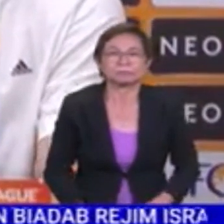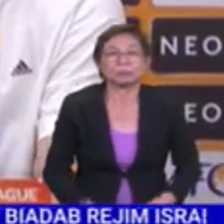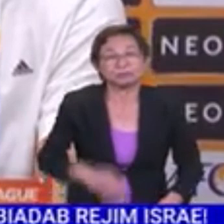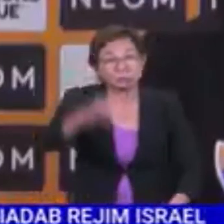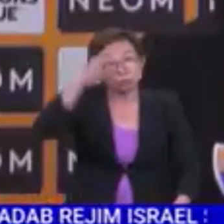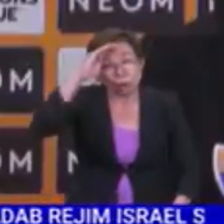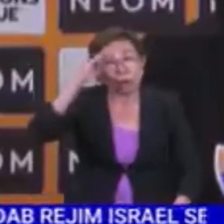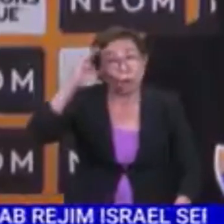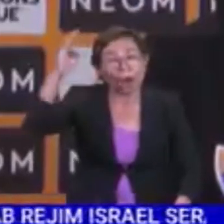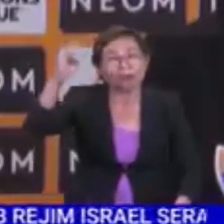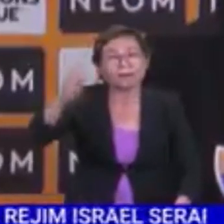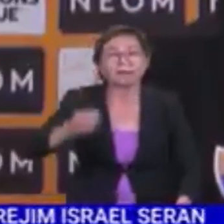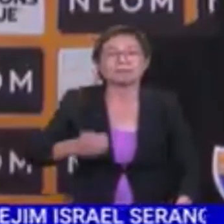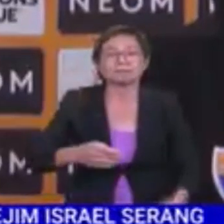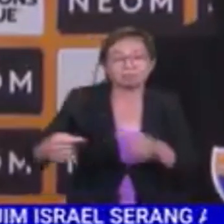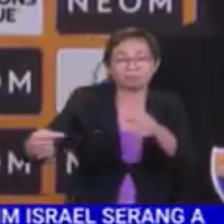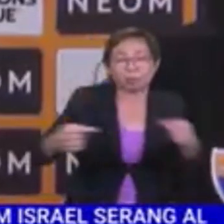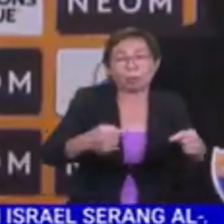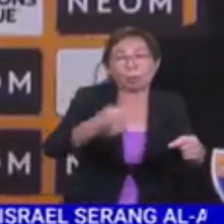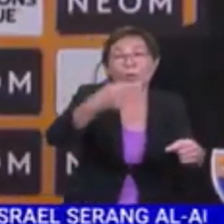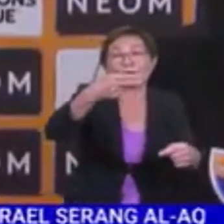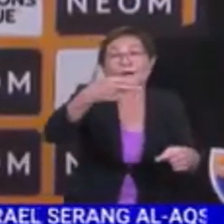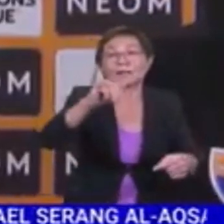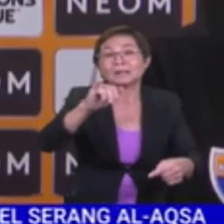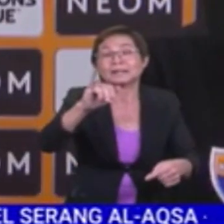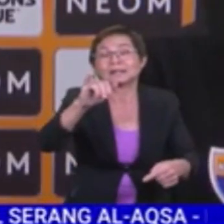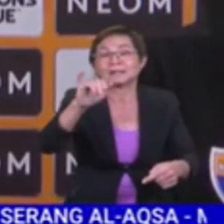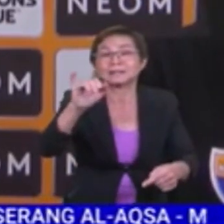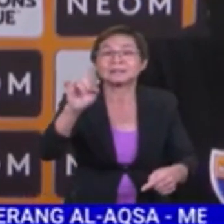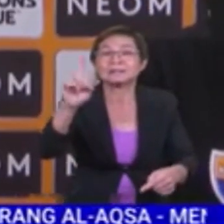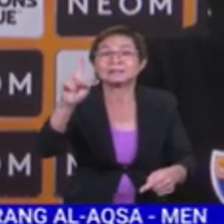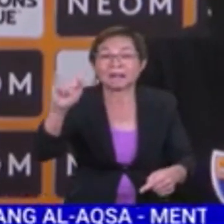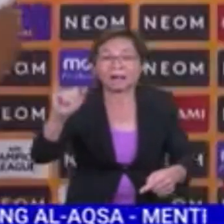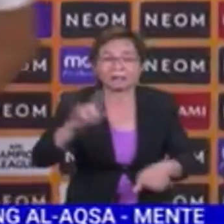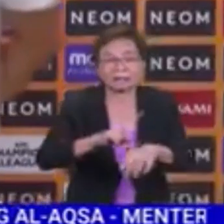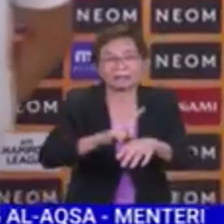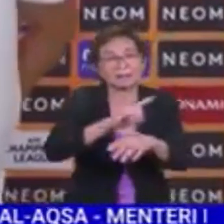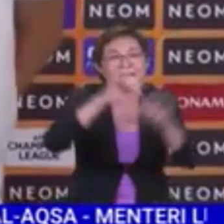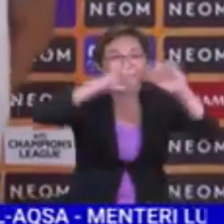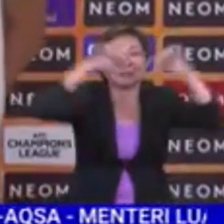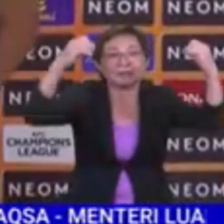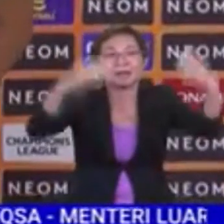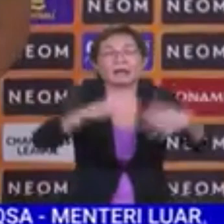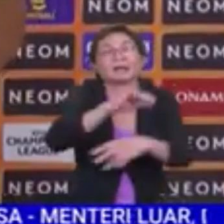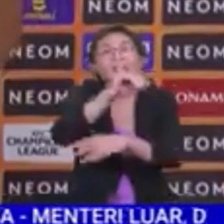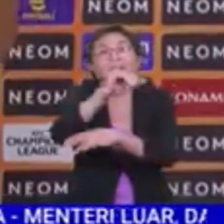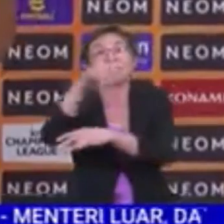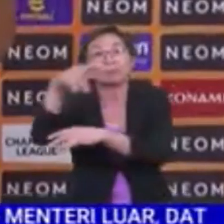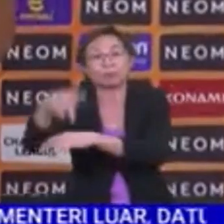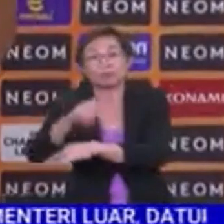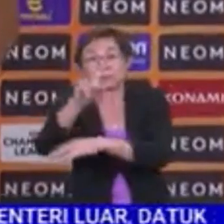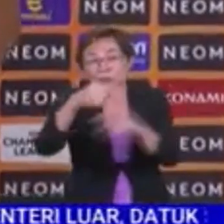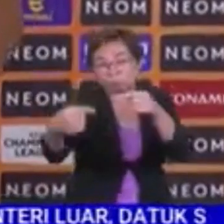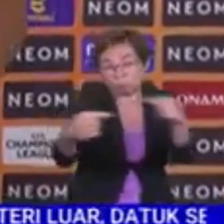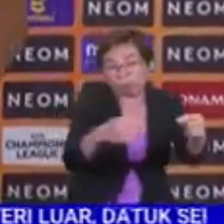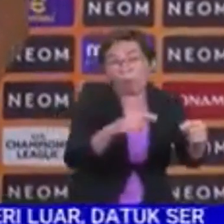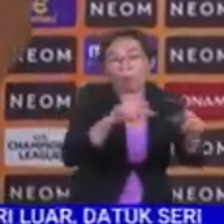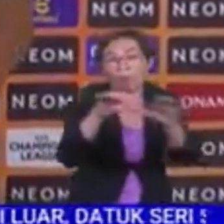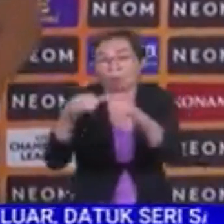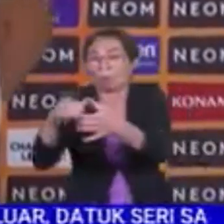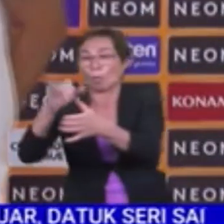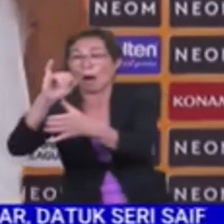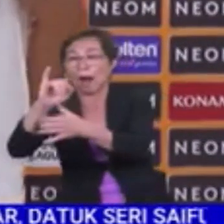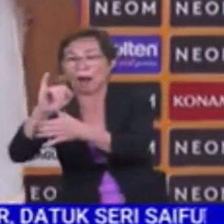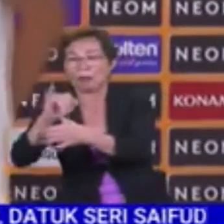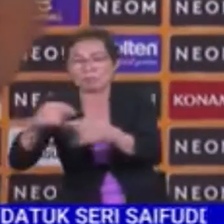JDT bakal melayan Ulsan Hyundai di Stadium Sultan Ibrahim Iskandar Puteri, manakala satu lagi aksi kumpulan I, Guangzhou FC